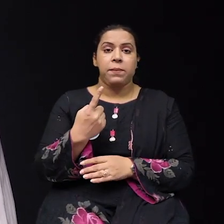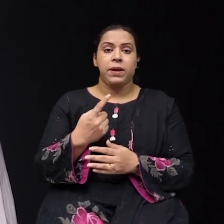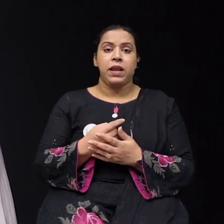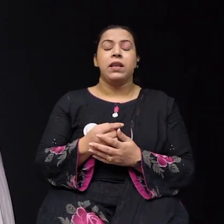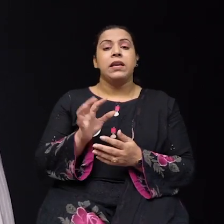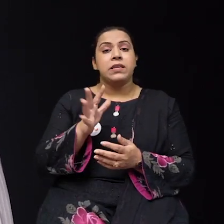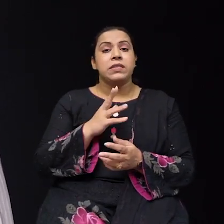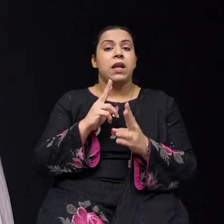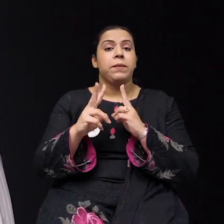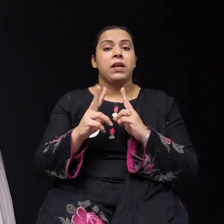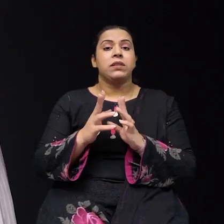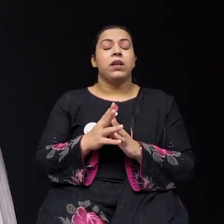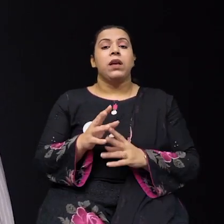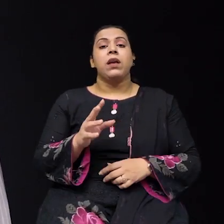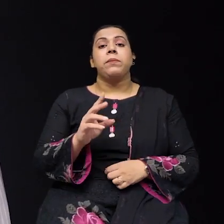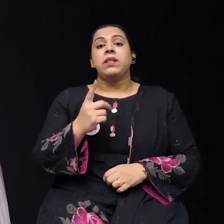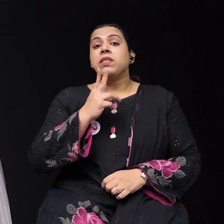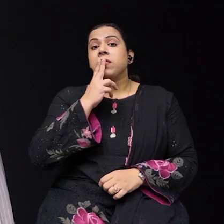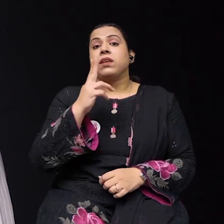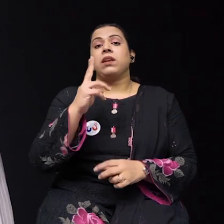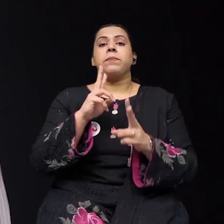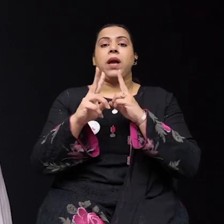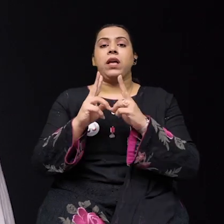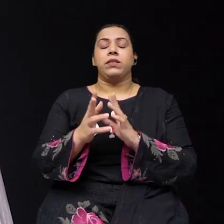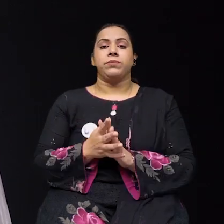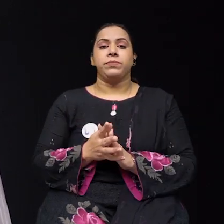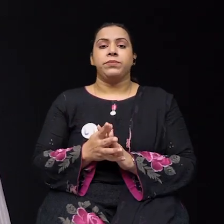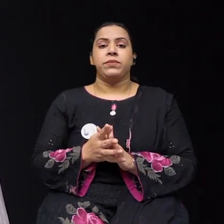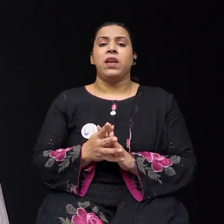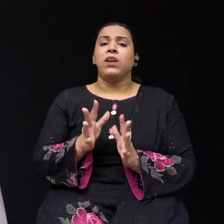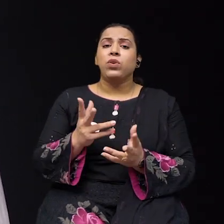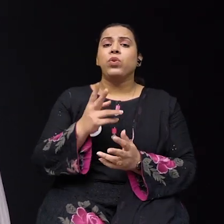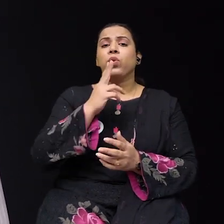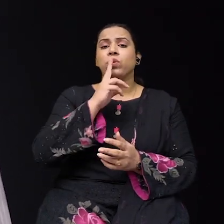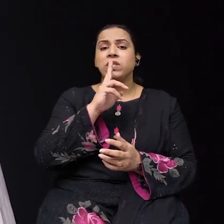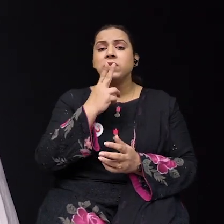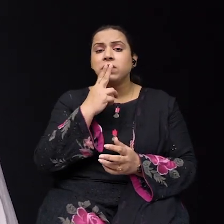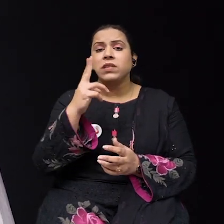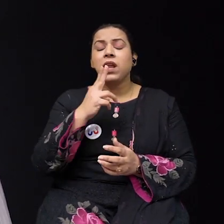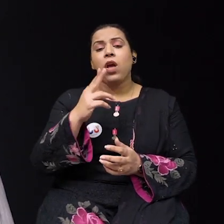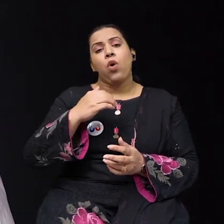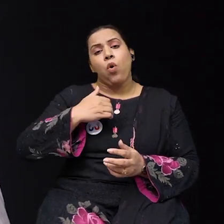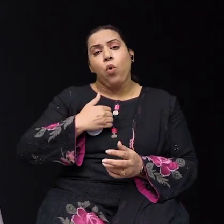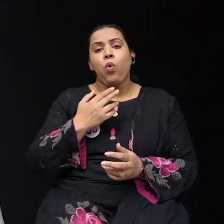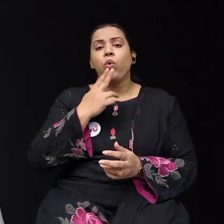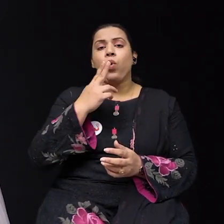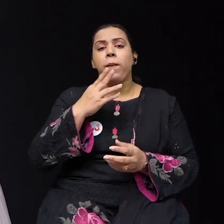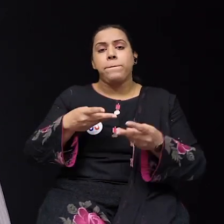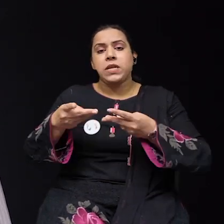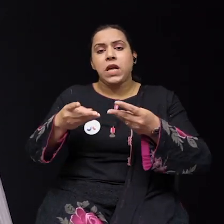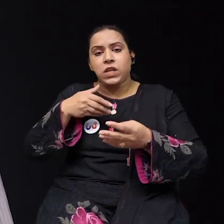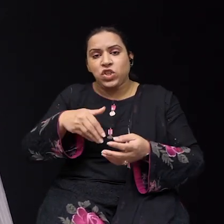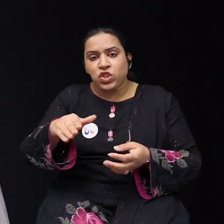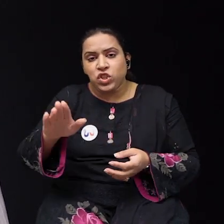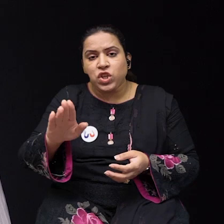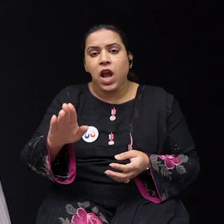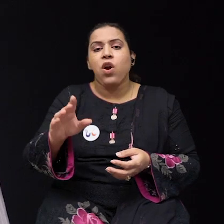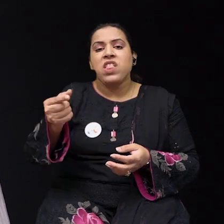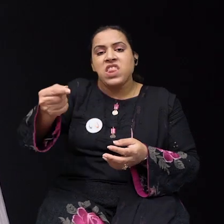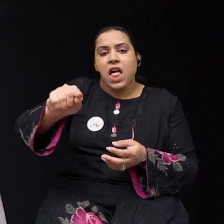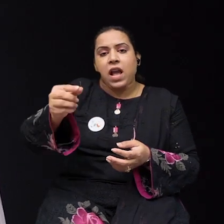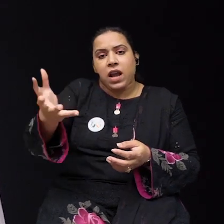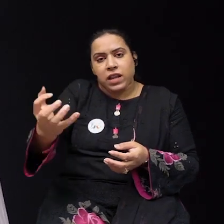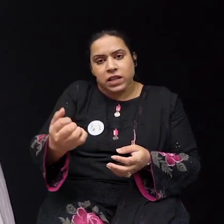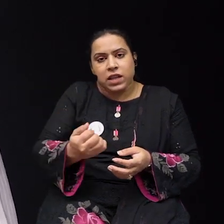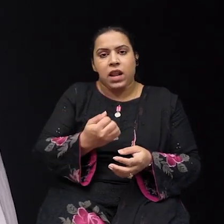میں کسی کے لیے بات کروں تو میں سگریٹ کے لیے بات کر لوں، کیونکہ یہ وہ چیز ہے جو ہم خود بازار سے جا کے زہر